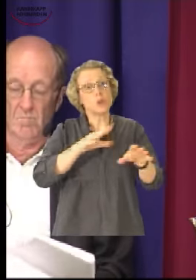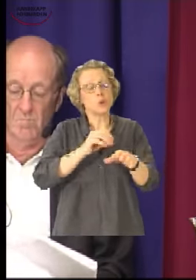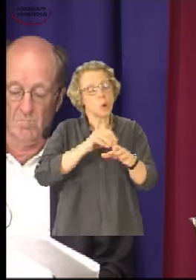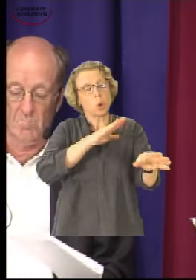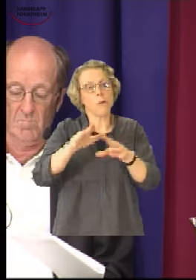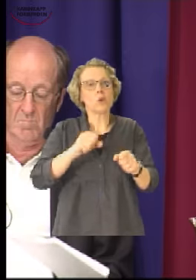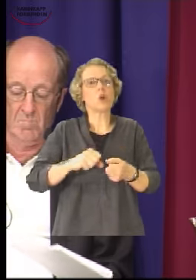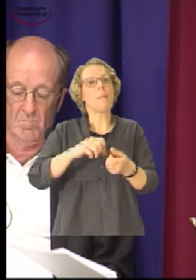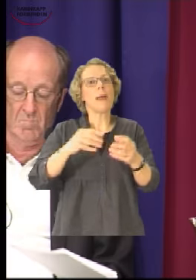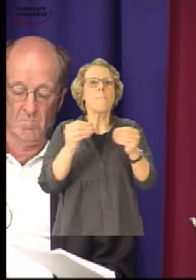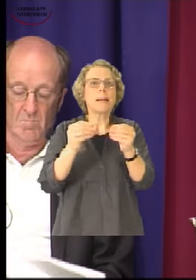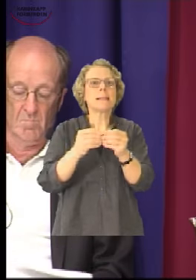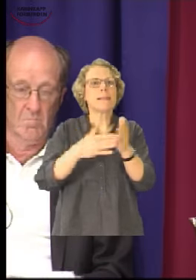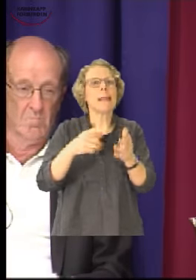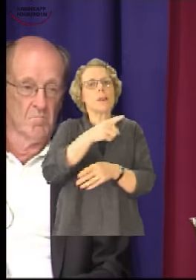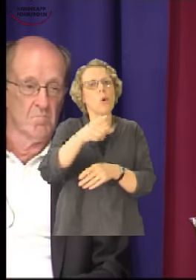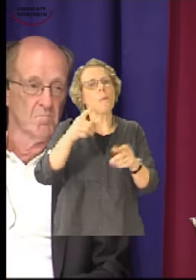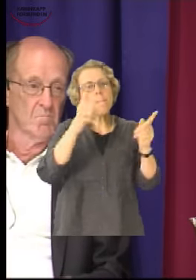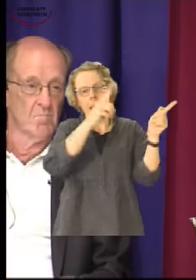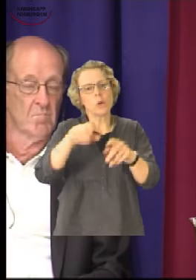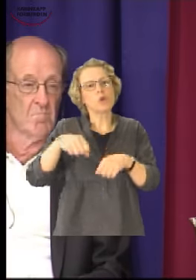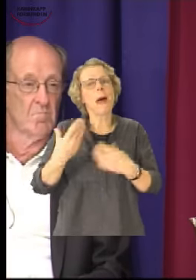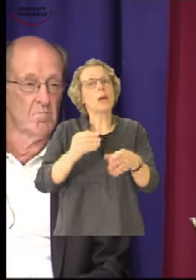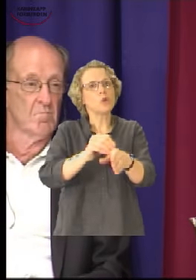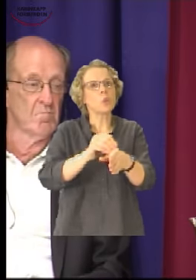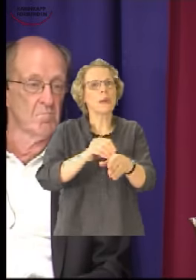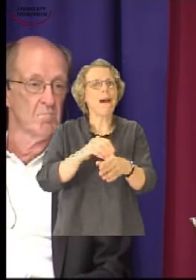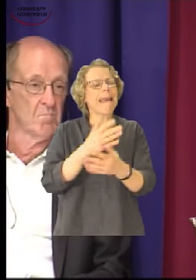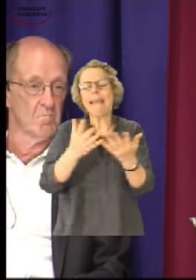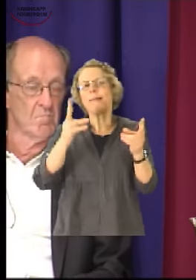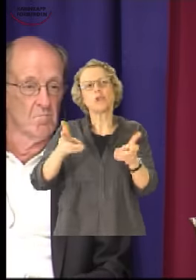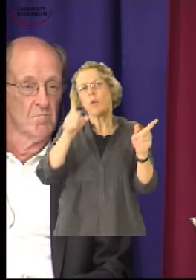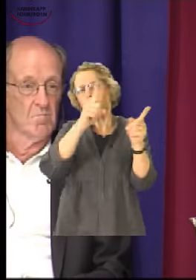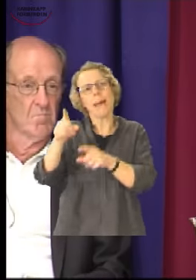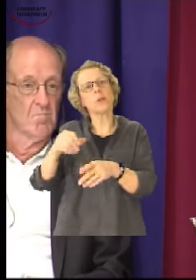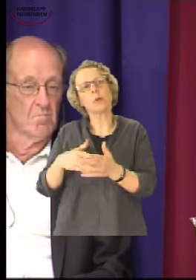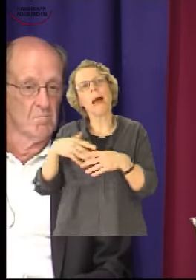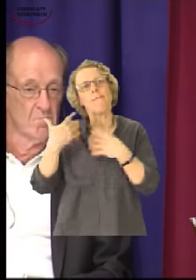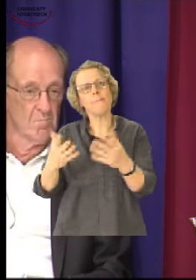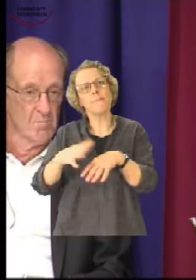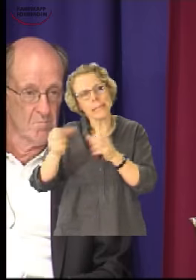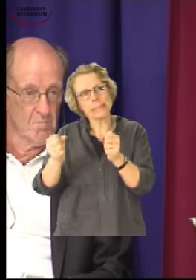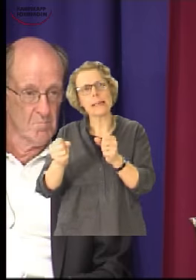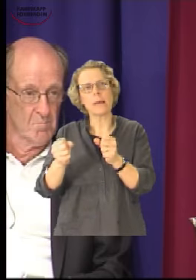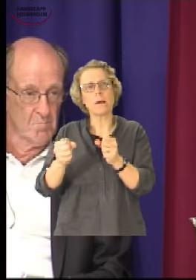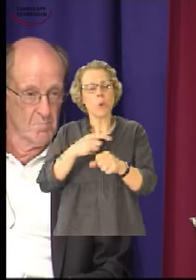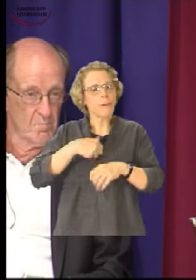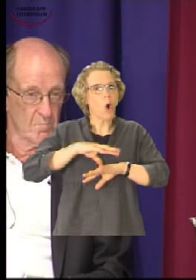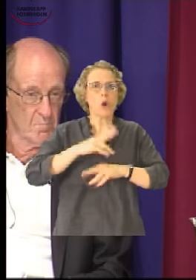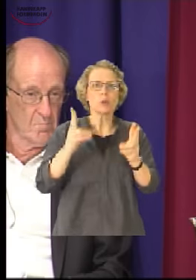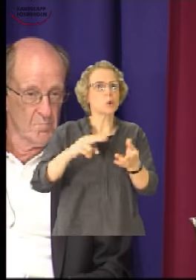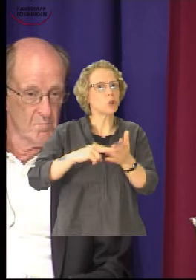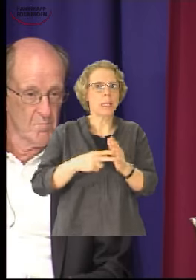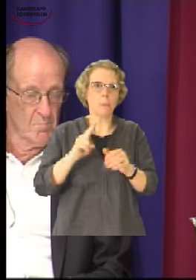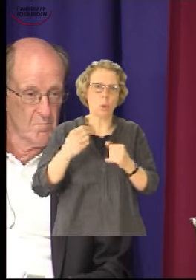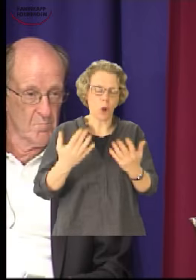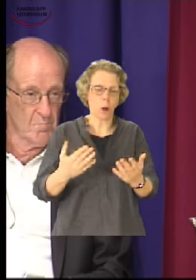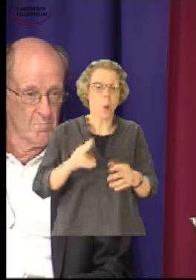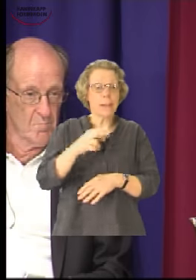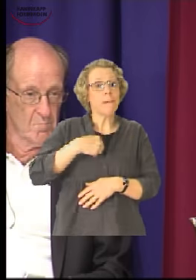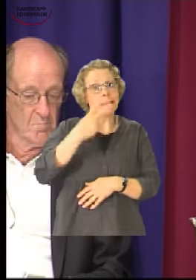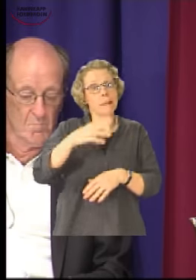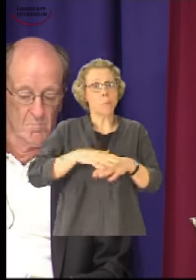som är friska i första hand. Men det har vi inte idag. Och det ser vi också när vi tittar på hur man jobbar med tillgängligheten